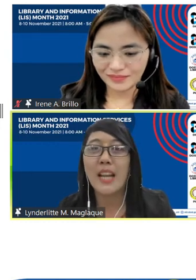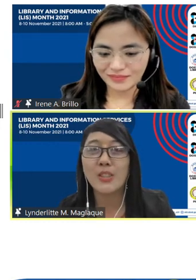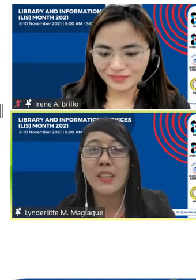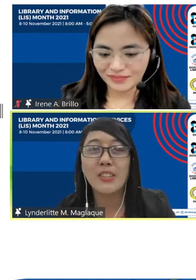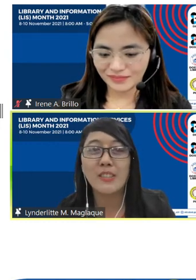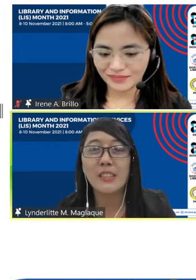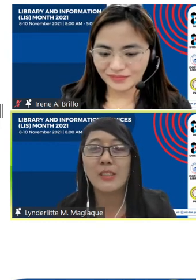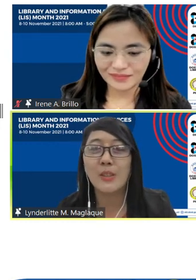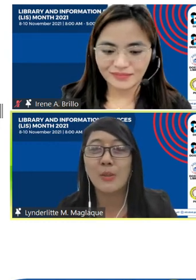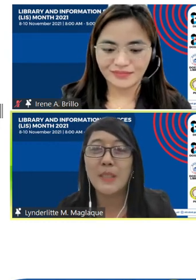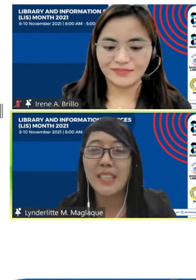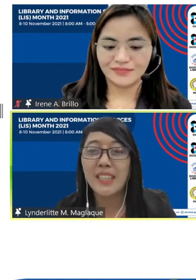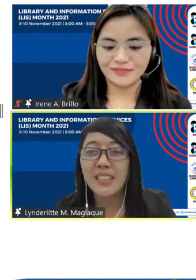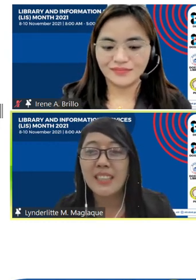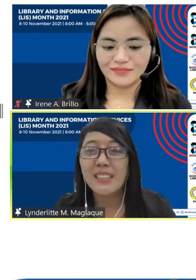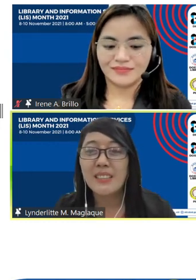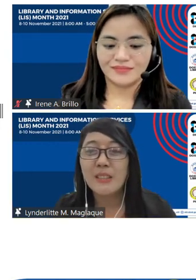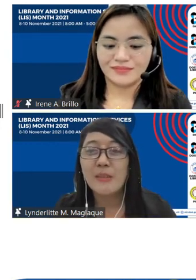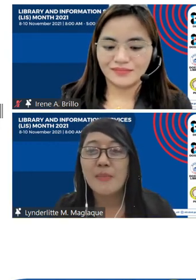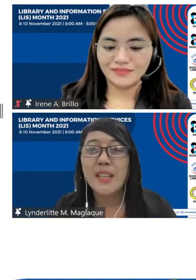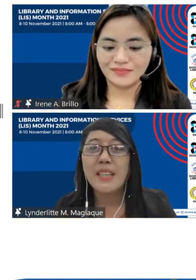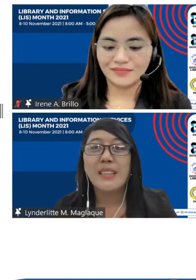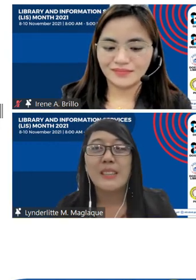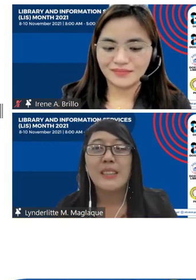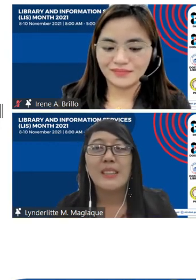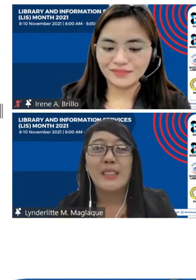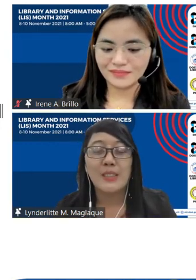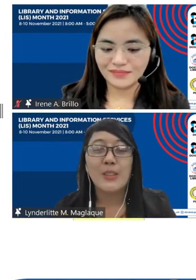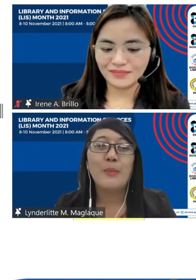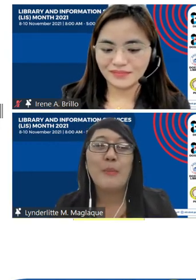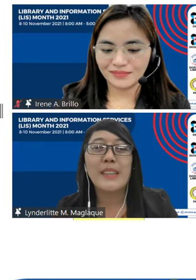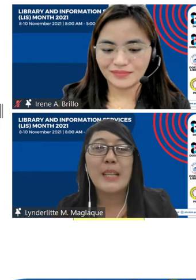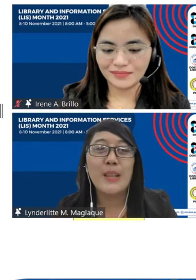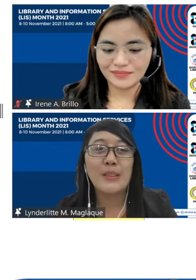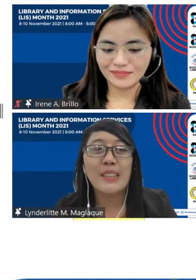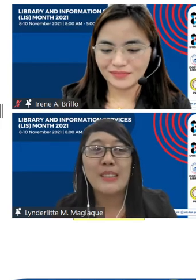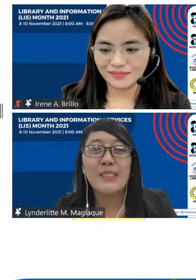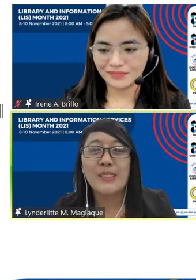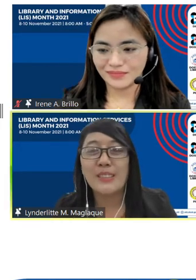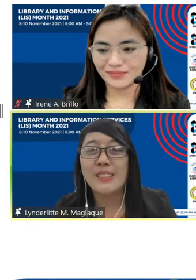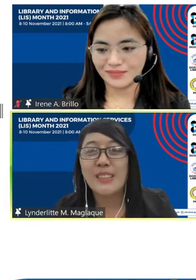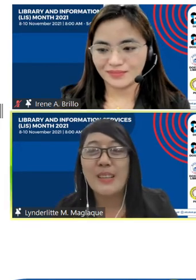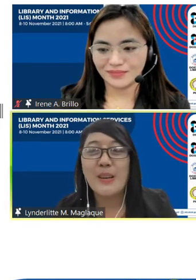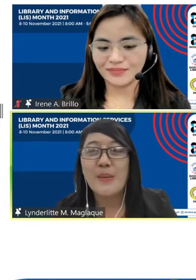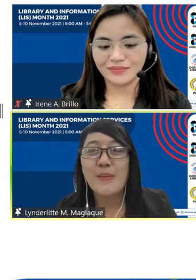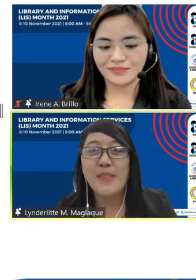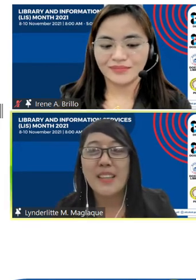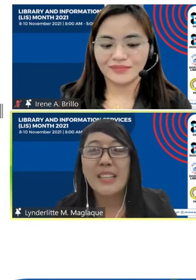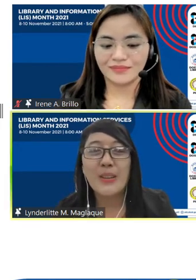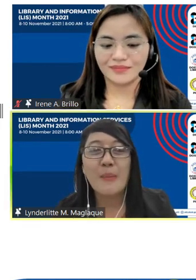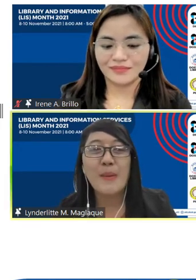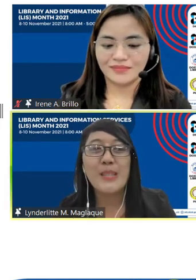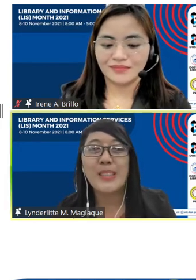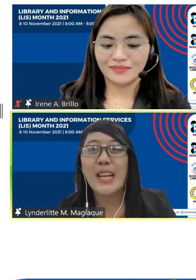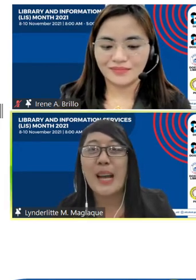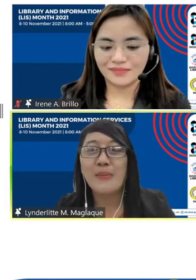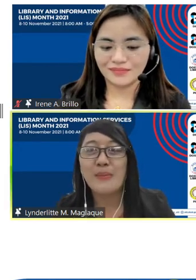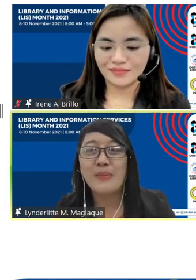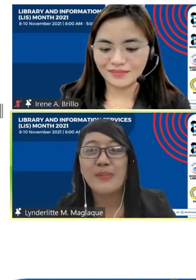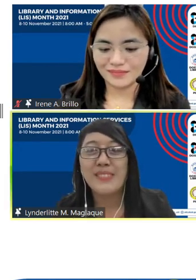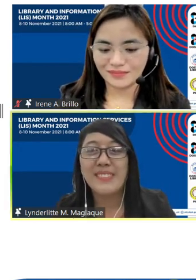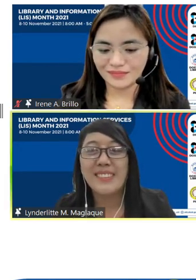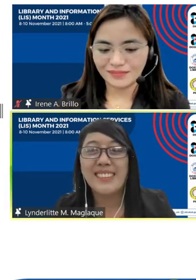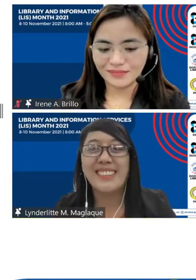Again, congratulations sa'yo, Joby. Thank you po. Joby, may tanong ako sa'yo. Yes po. Can you open your